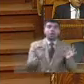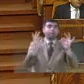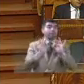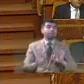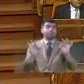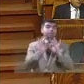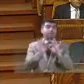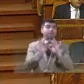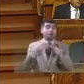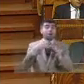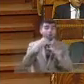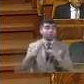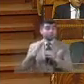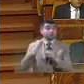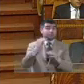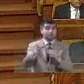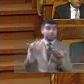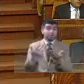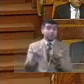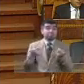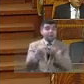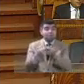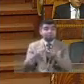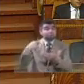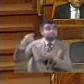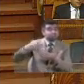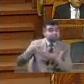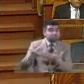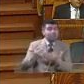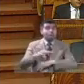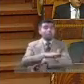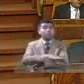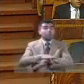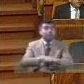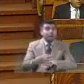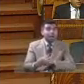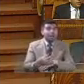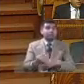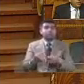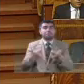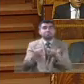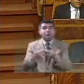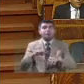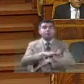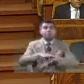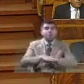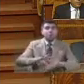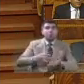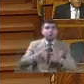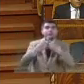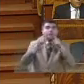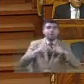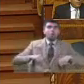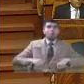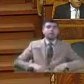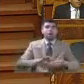العمومي موجه ربما الاداء ديال غير الاجور، الاداء ديال تاتيد ديال المكاتب الى غير ذلك. وبالتالي اليوم